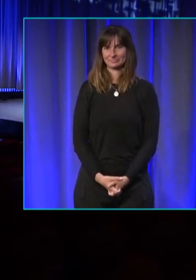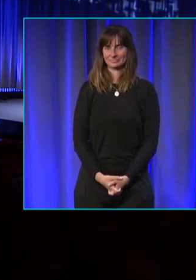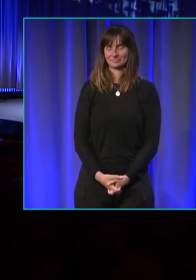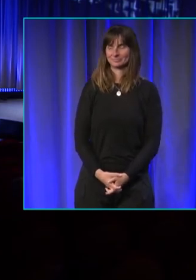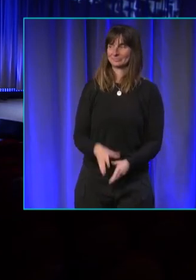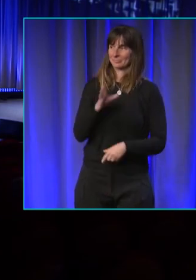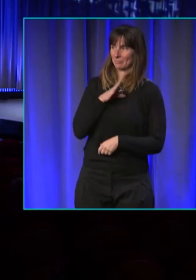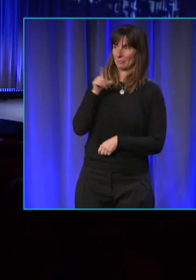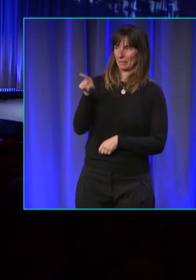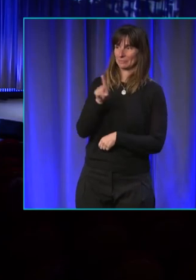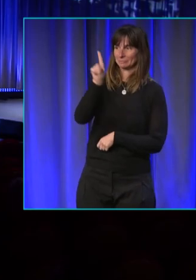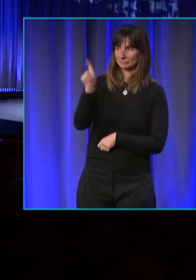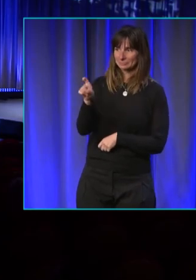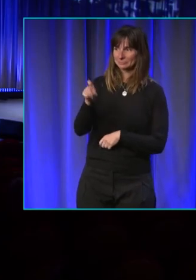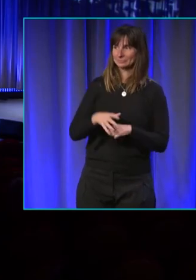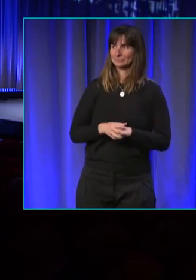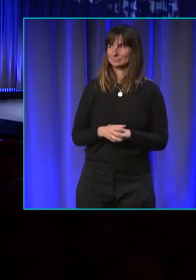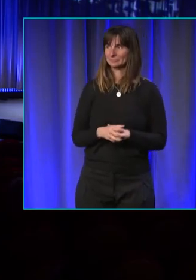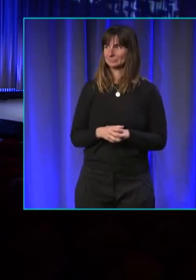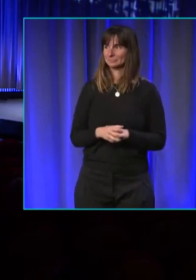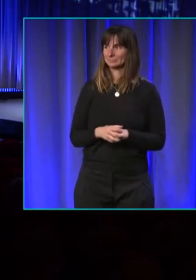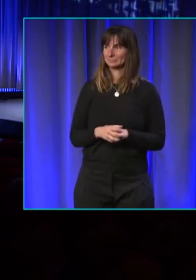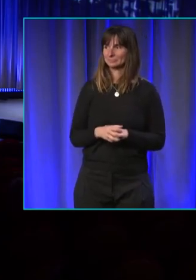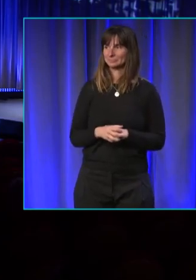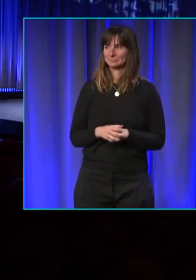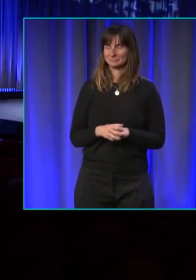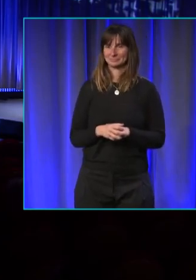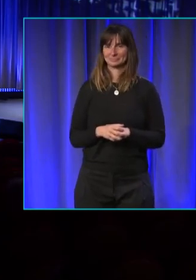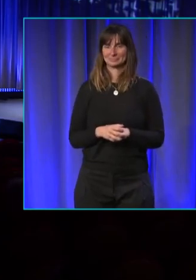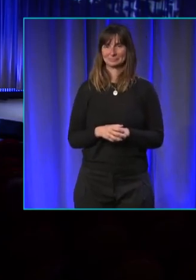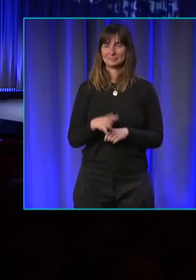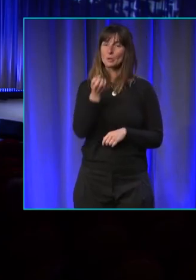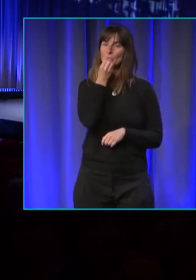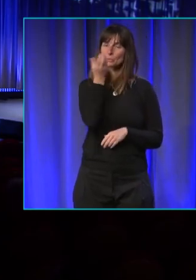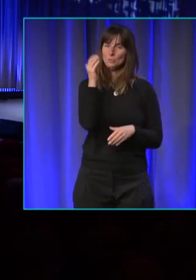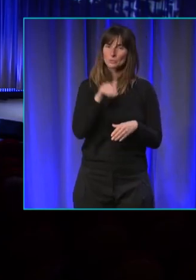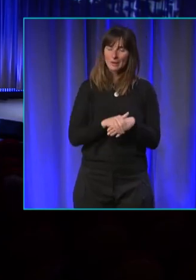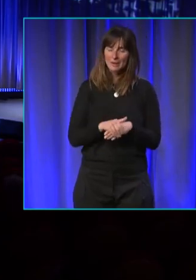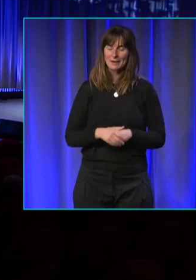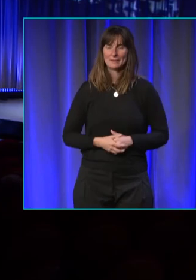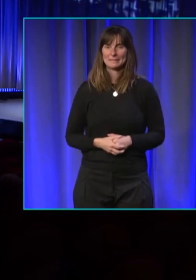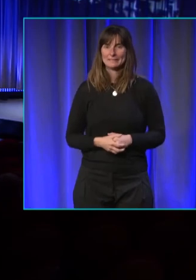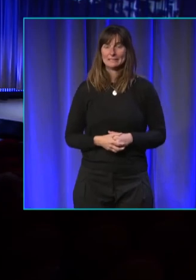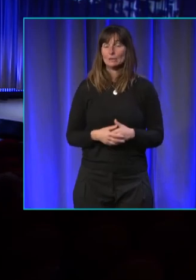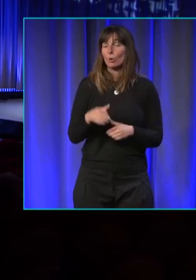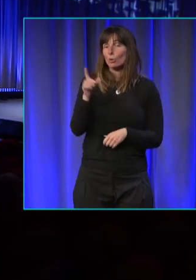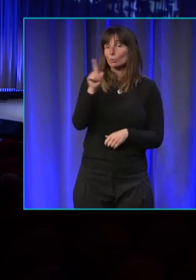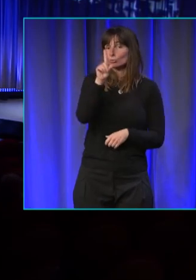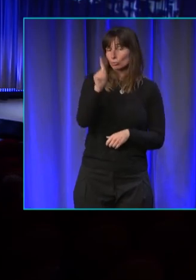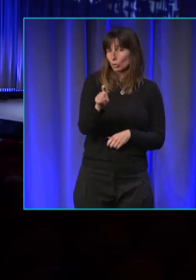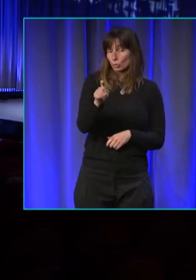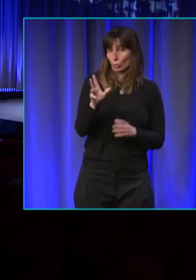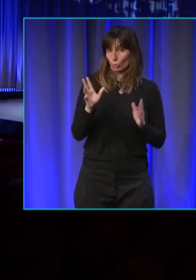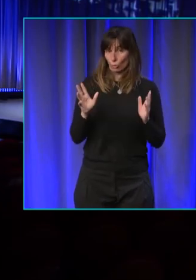Bonsoir. J'ai ma gorge qui sèche ici. Voilà, c'est une question, je ne fais pas